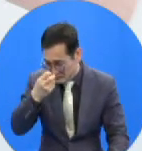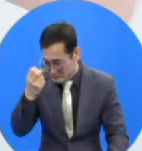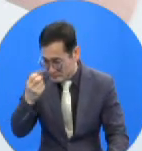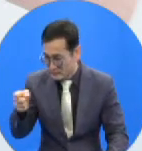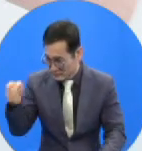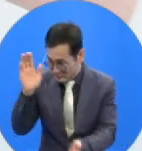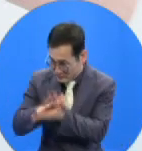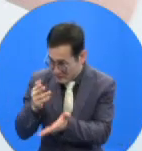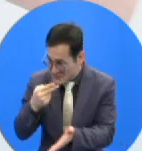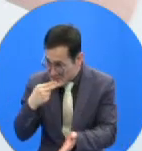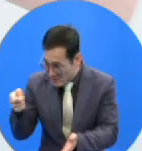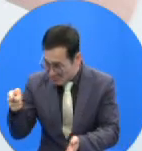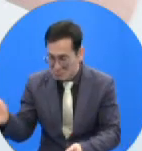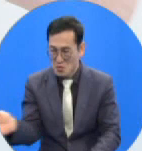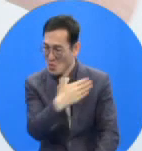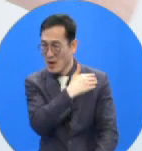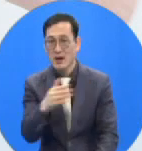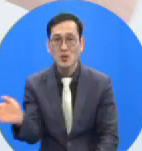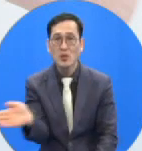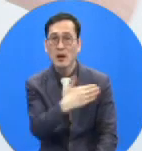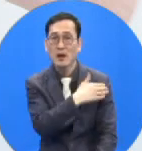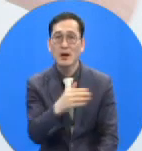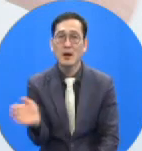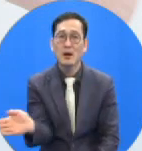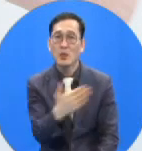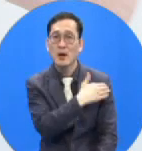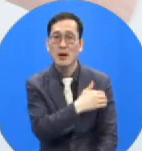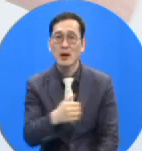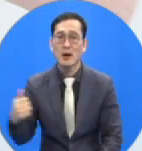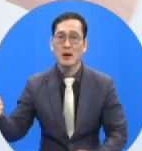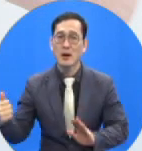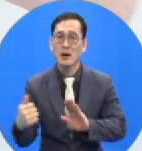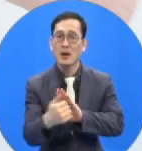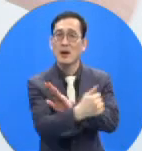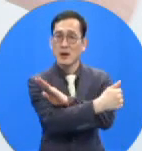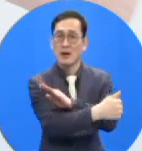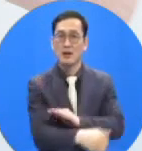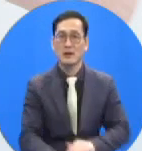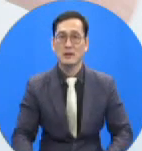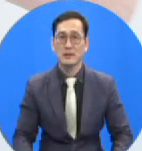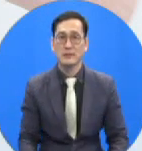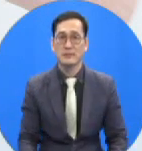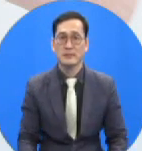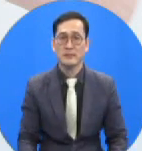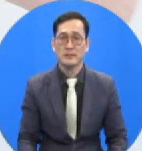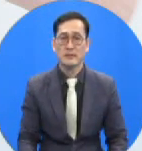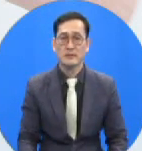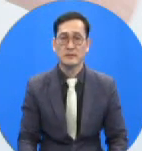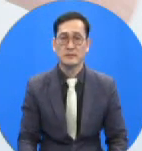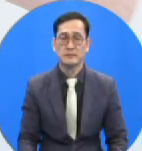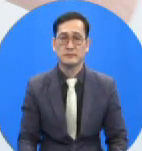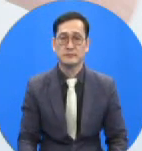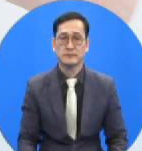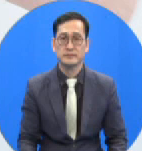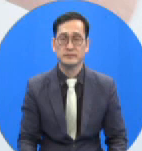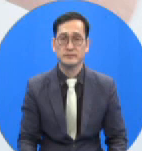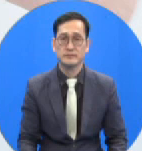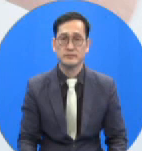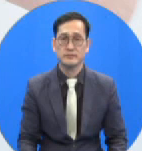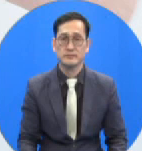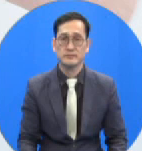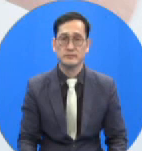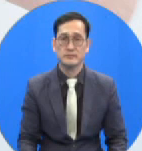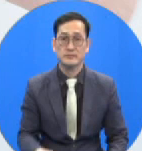거면 이거 검역 다 뚫린 거 아닙니까? 쉽게 말해서. 의도를 갖고 검역을 숨긴다라는 의도를 갖고